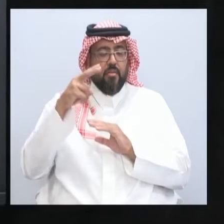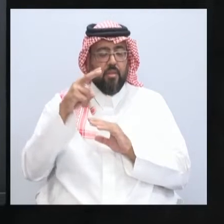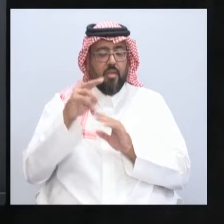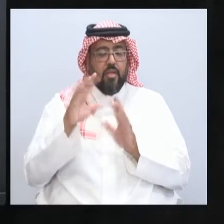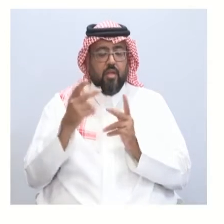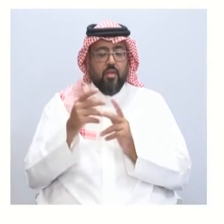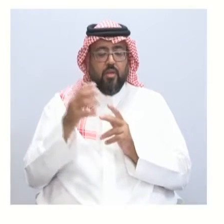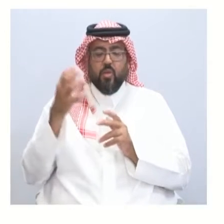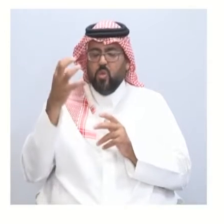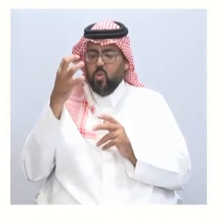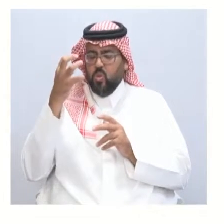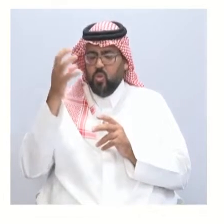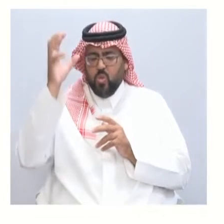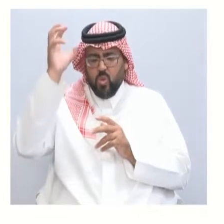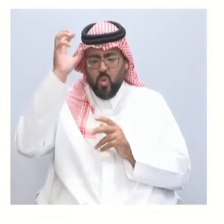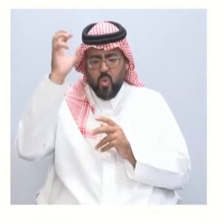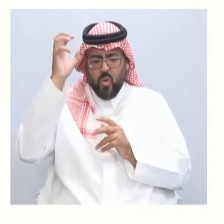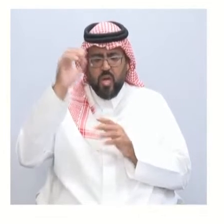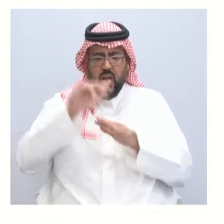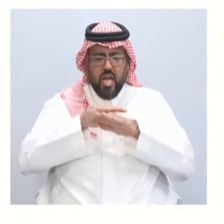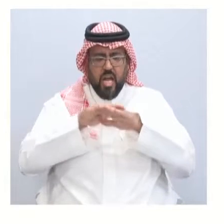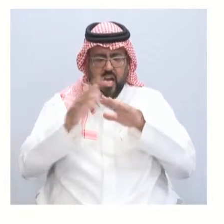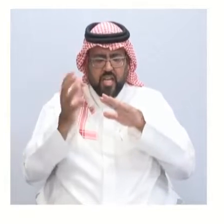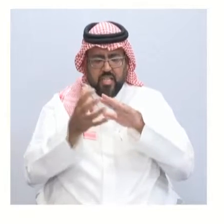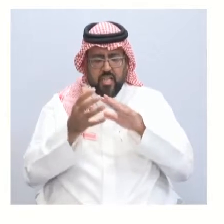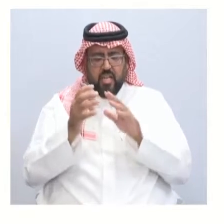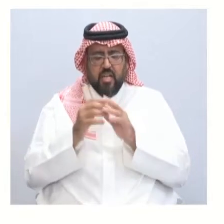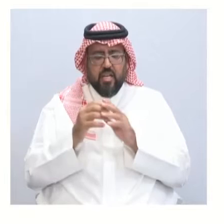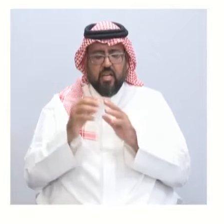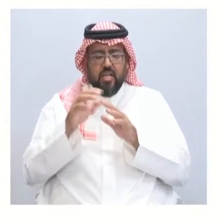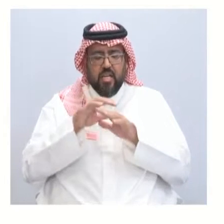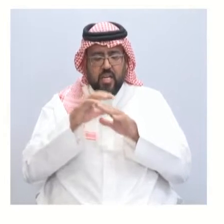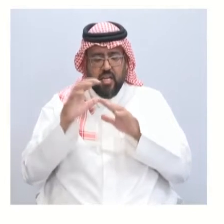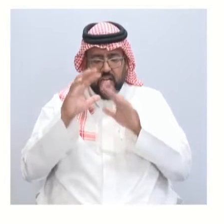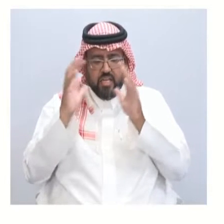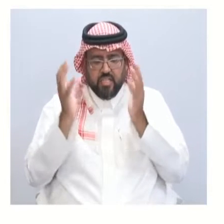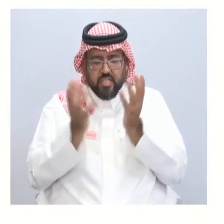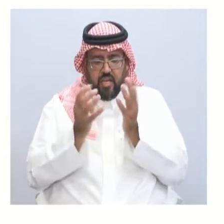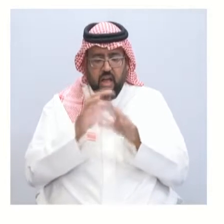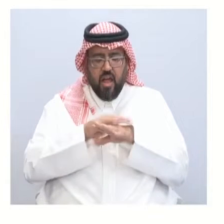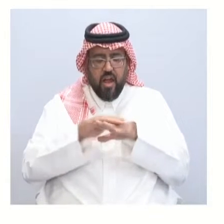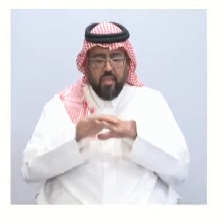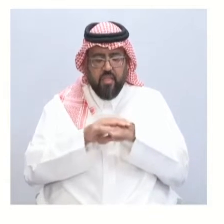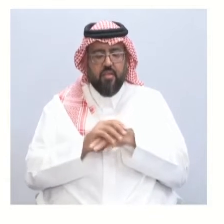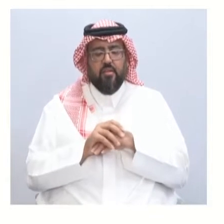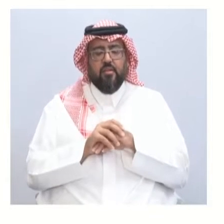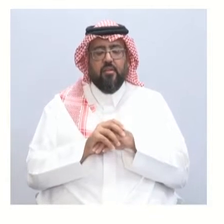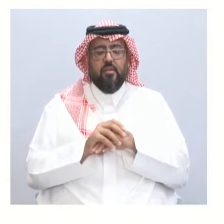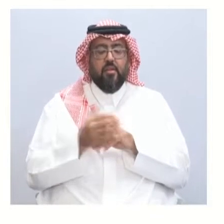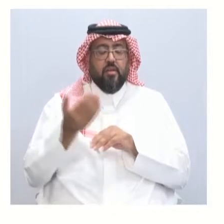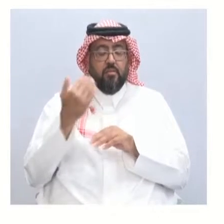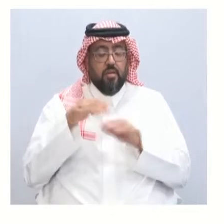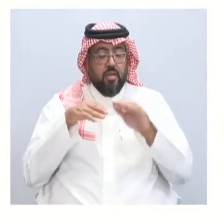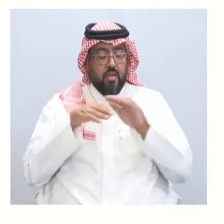عن صخور القشره الارضيه صخور القشره الارضيه وقبل ان